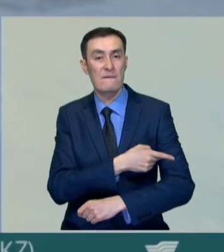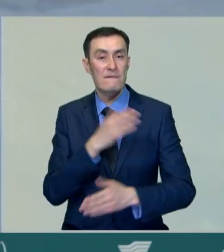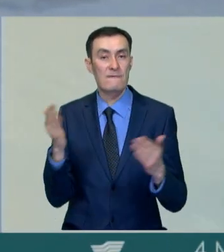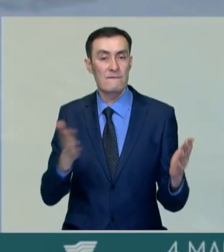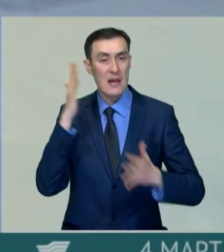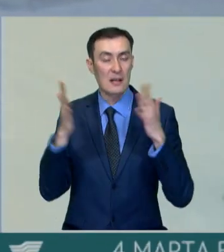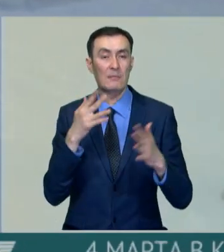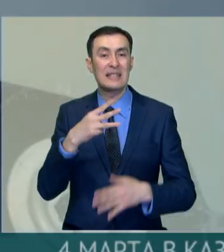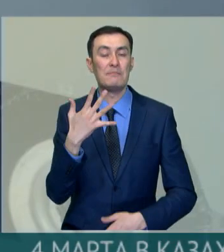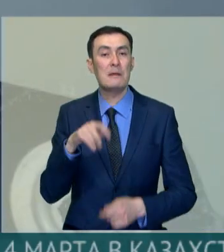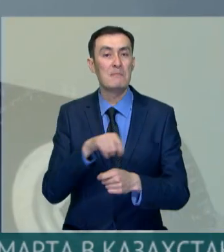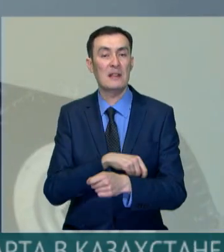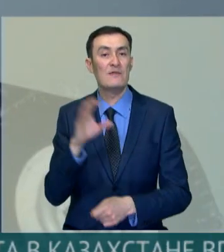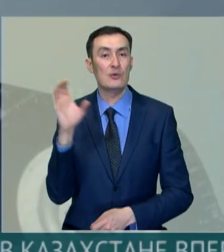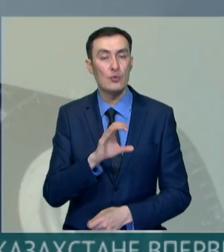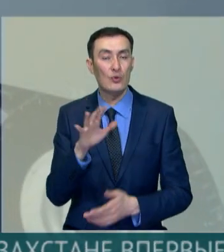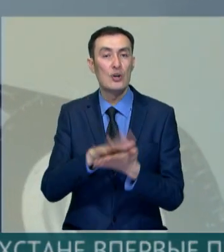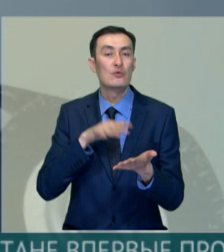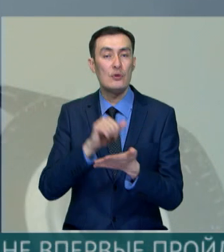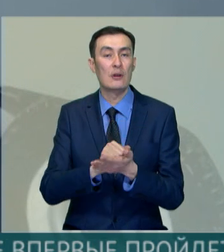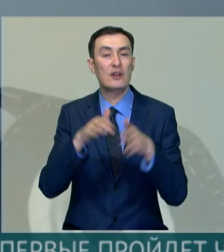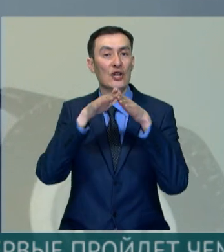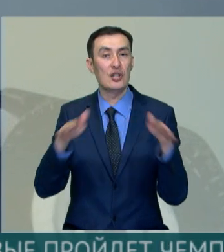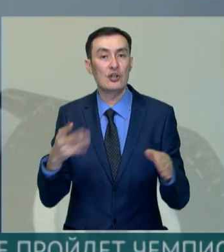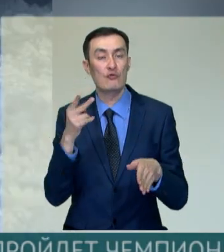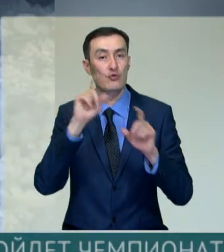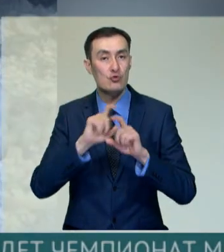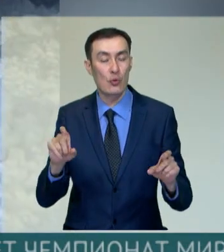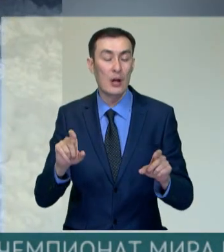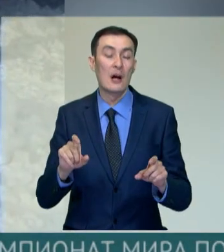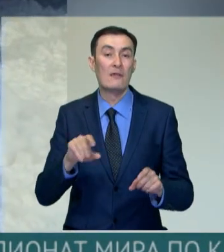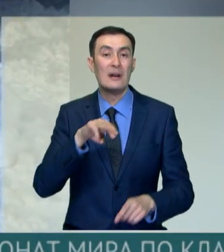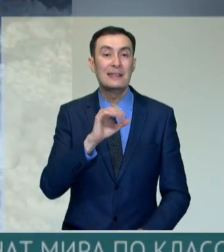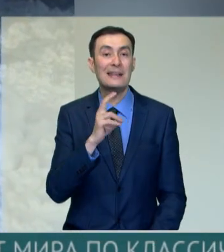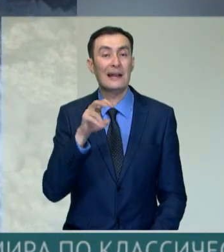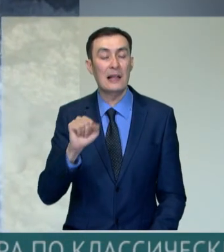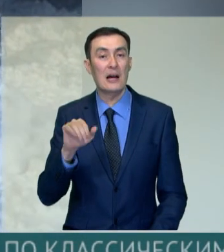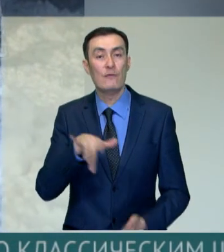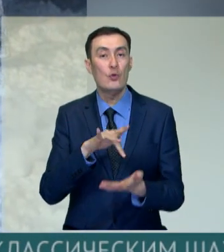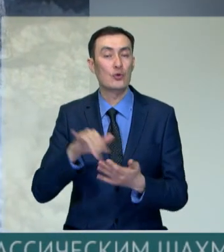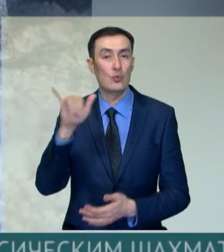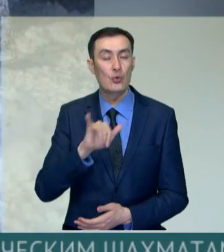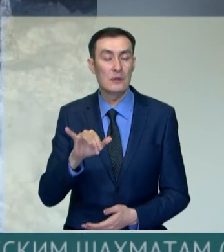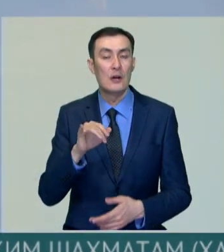35 метров в секунду снесло крыши двух школ в Таскалинском районе и в Уральске. 26 сел остались без